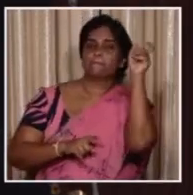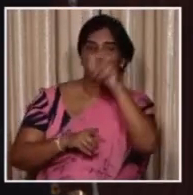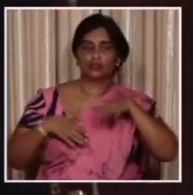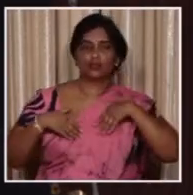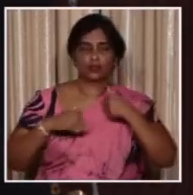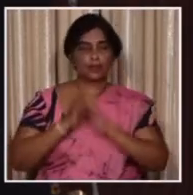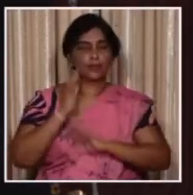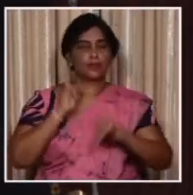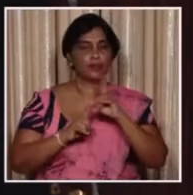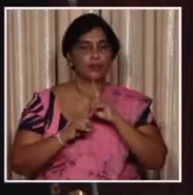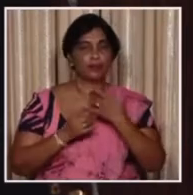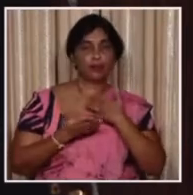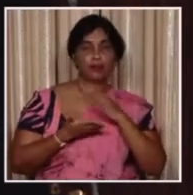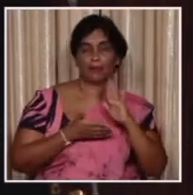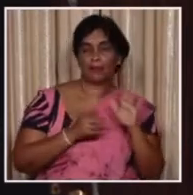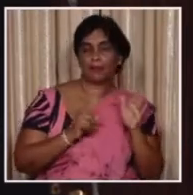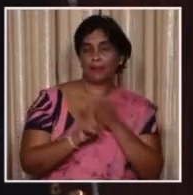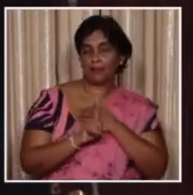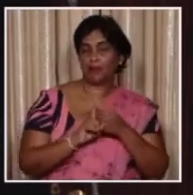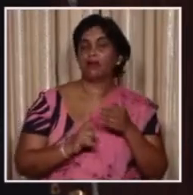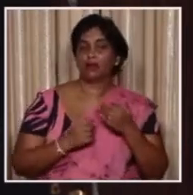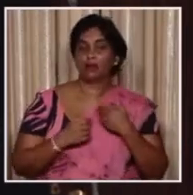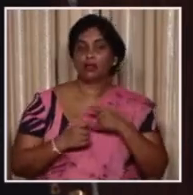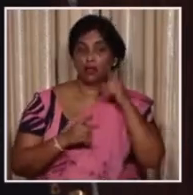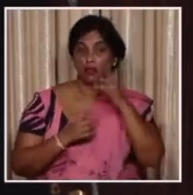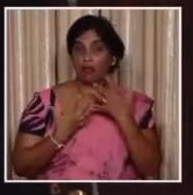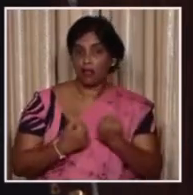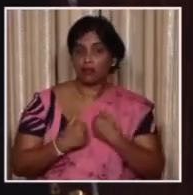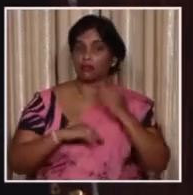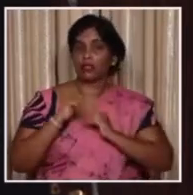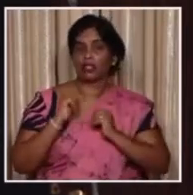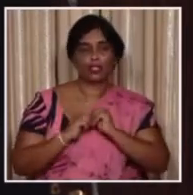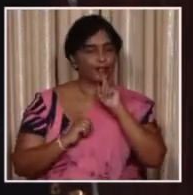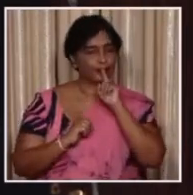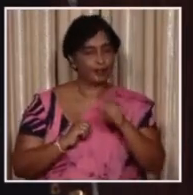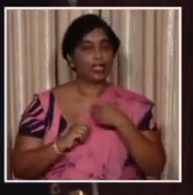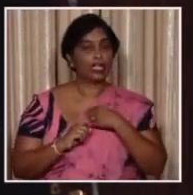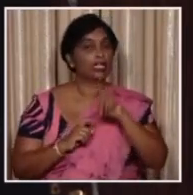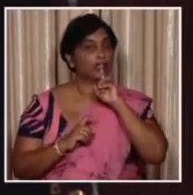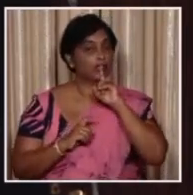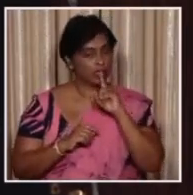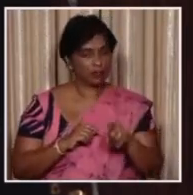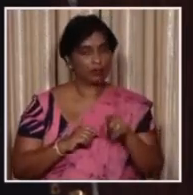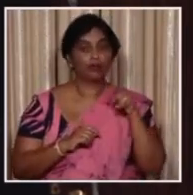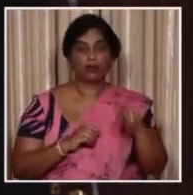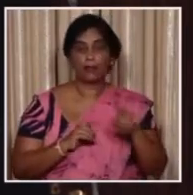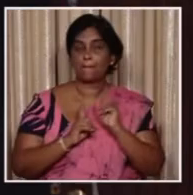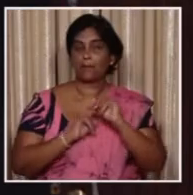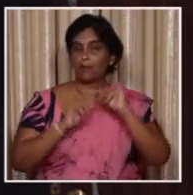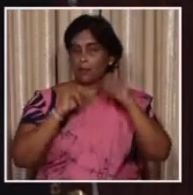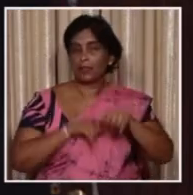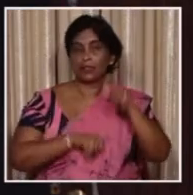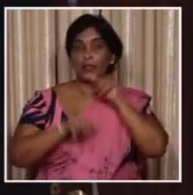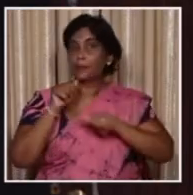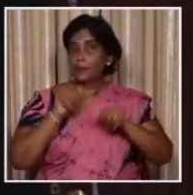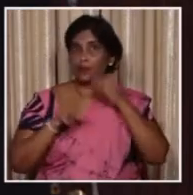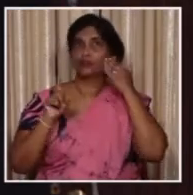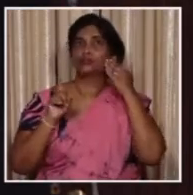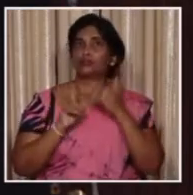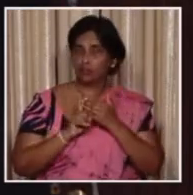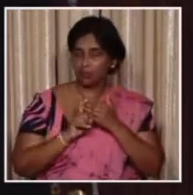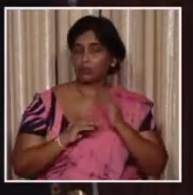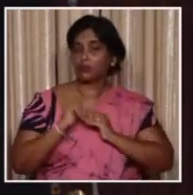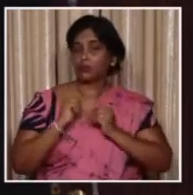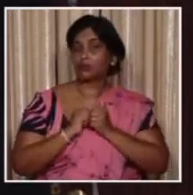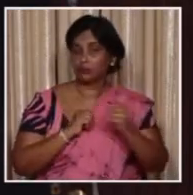සෞඛ්‍ය අමාත්‍යාංශයේ බේරගන්න. අපි කිව්වා බේරගන්න ඕන ක්‍රමවේදය. අපි එතුමාට කිව්වා මේ බාල ඖෂධ පිළිබඳව